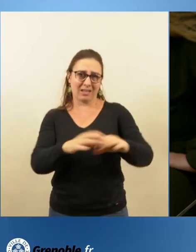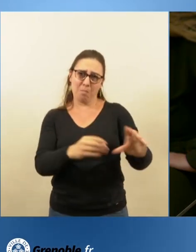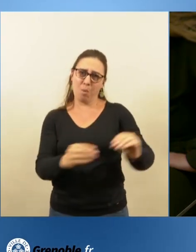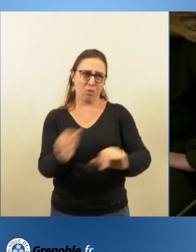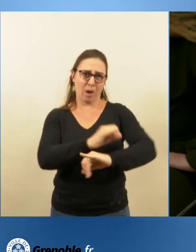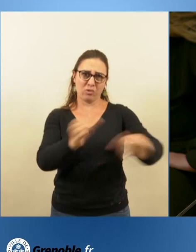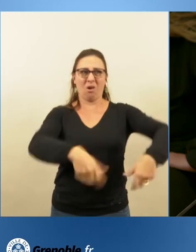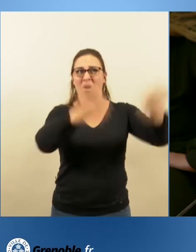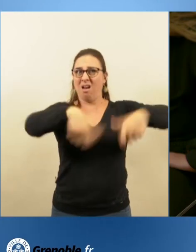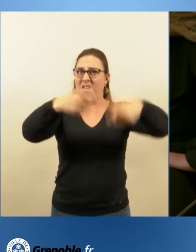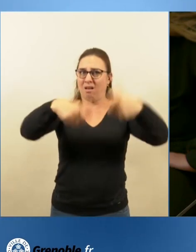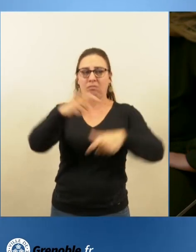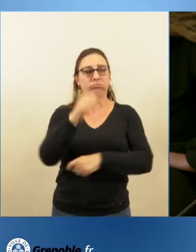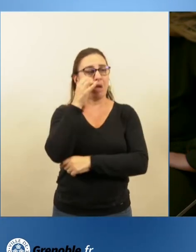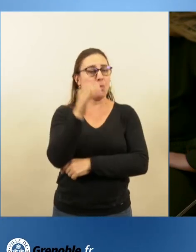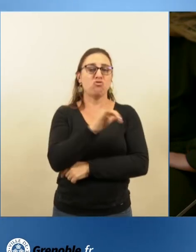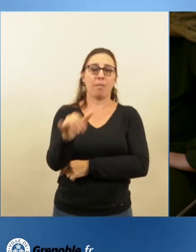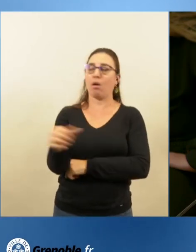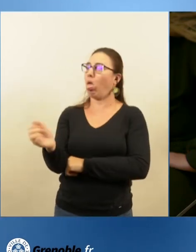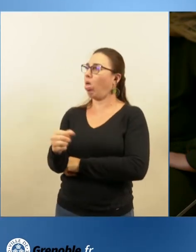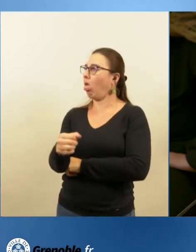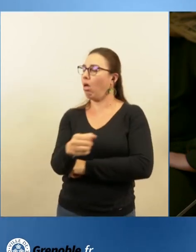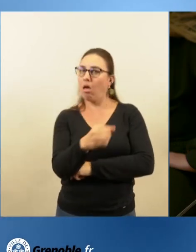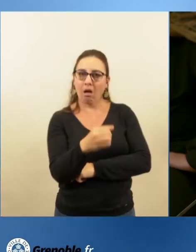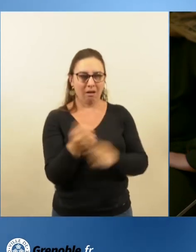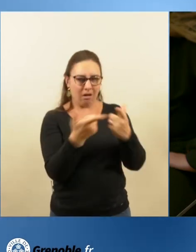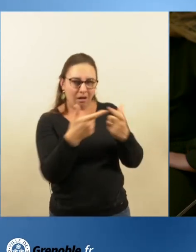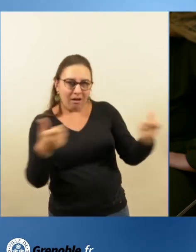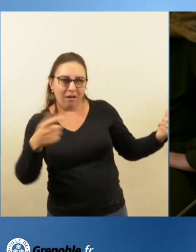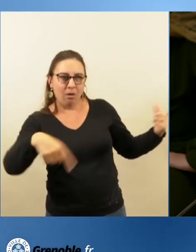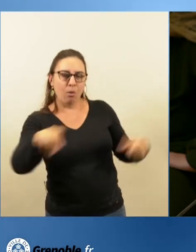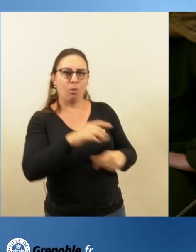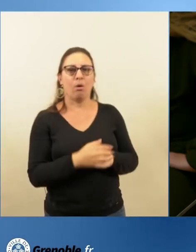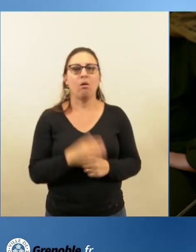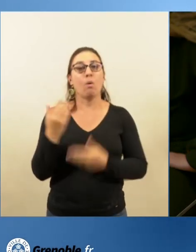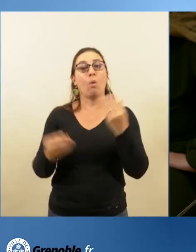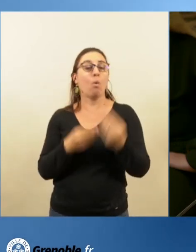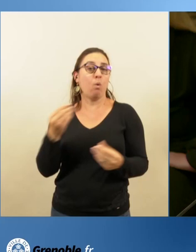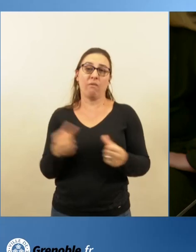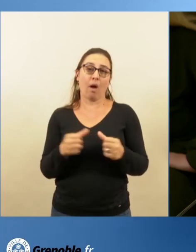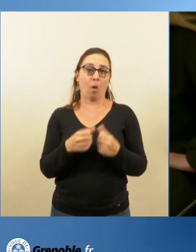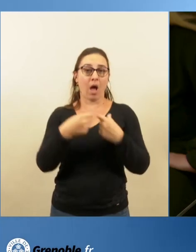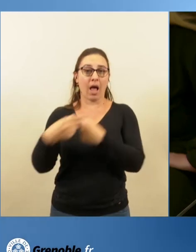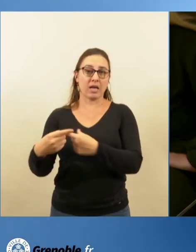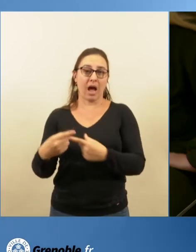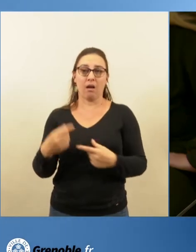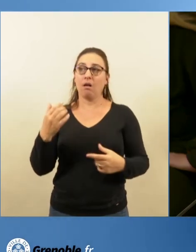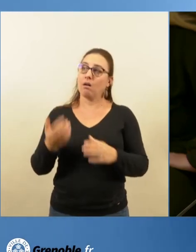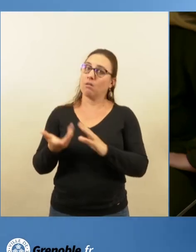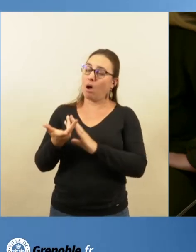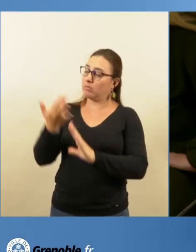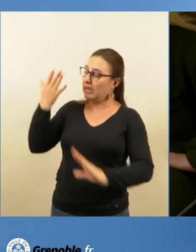au fond sans jamais j'écouter la population dans sa diversité sans jamais faire autre chose en définitive que d'être plus dogmatique encore qu'hier